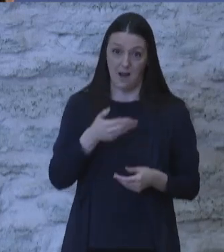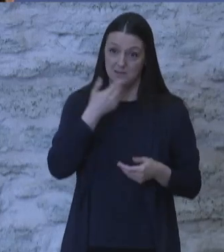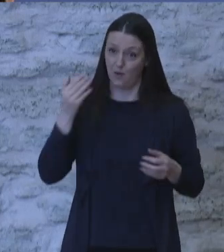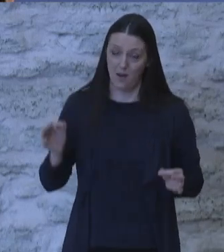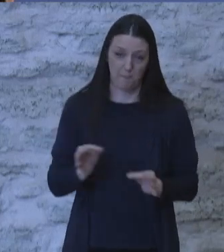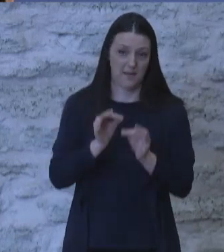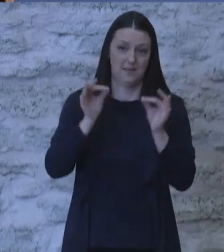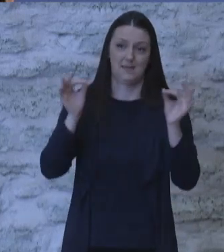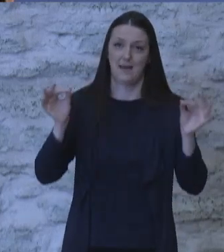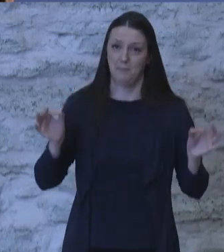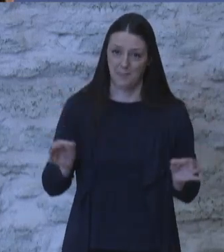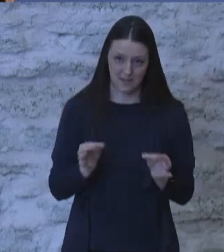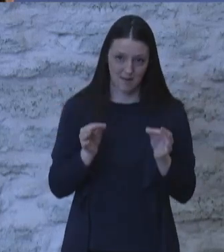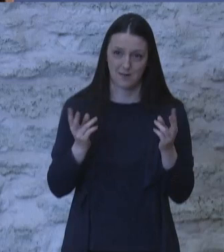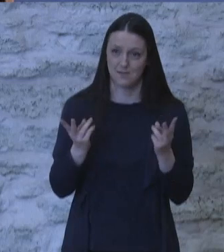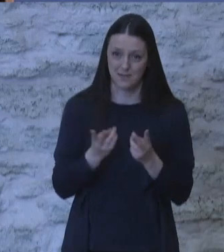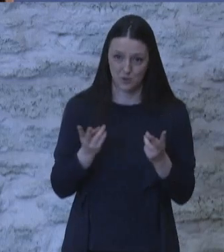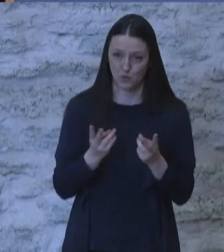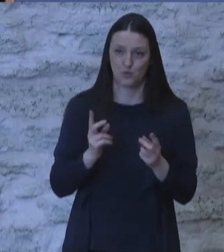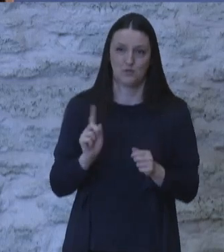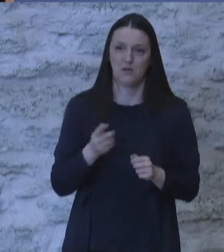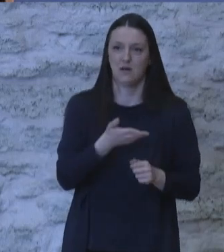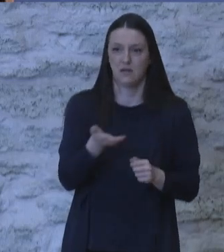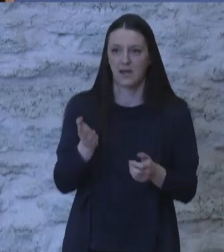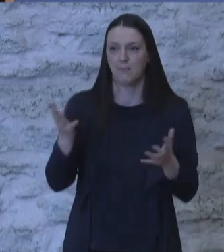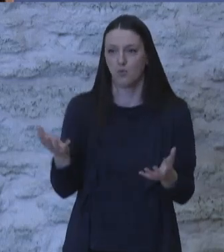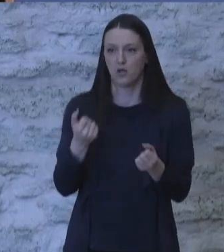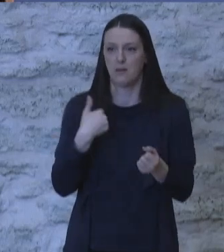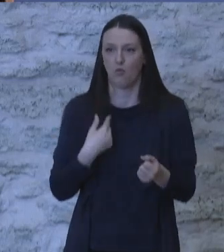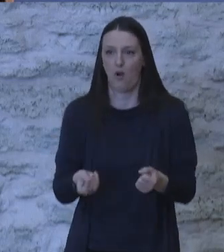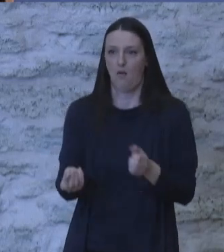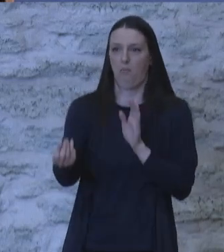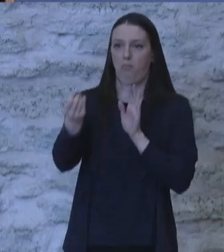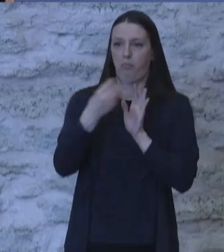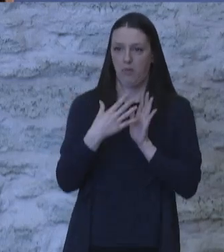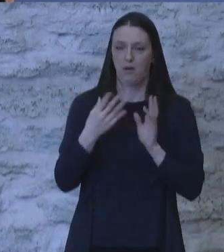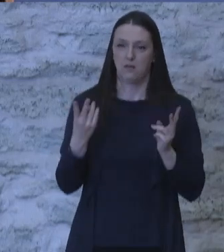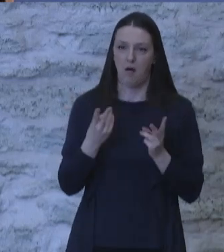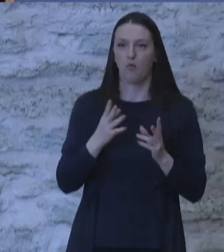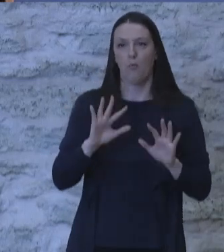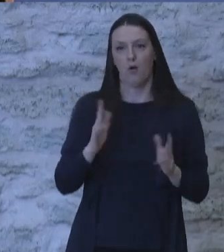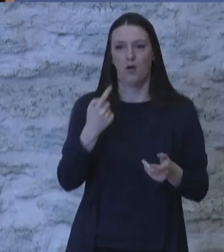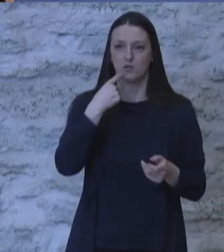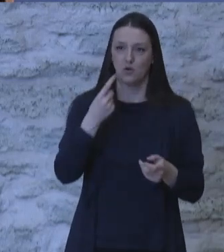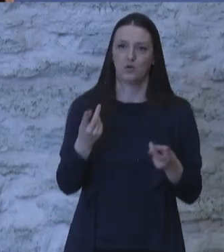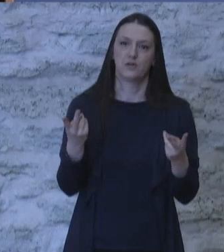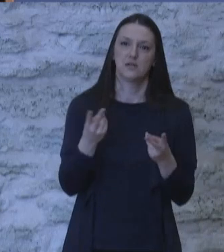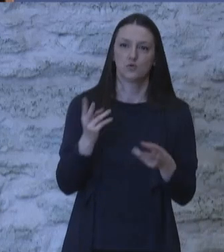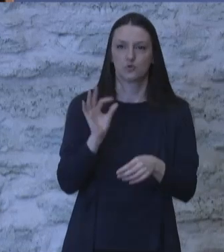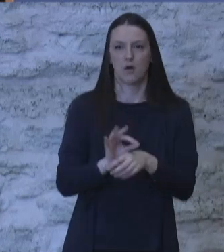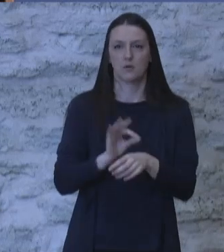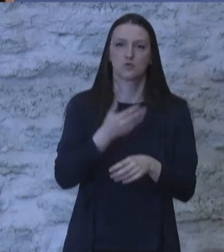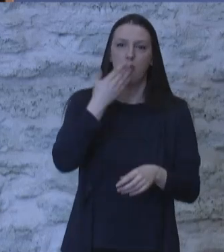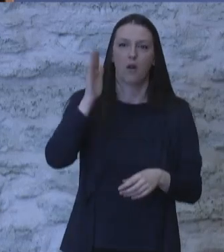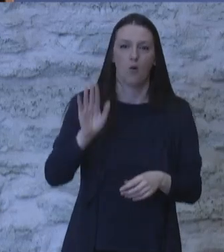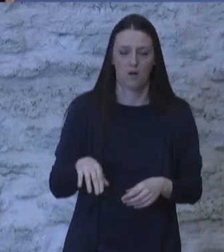midagi seesugust, mida te püüate mulle inkrimineerida, nagu ma oleksin öelnud, et sellist haigust pole olemas ja nii edasi,